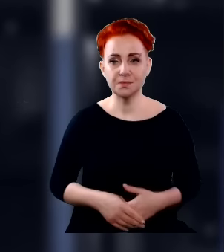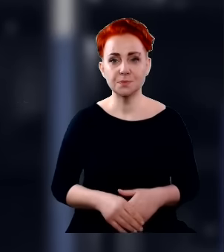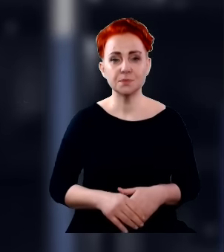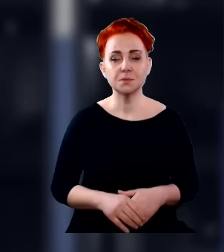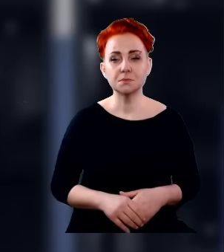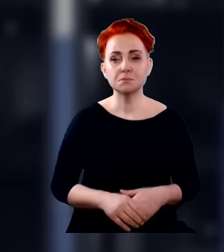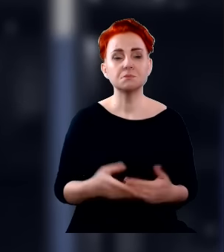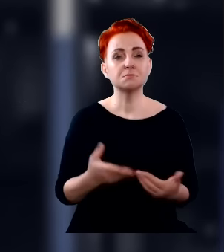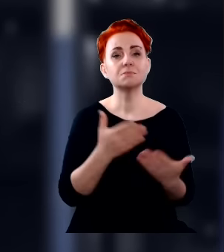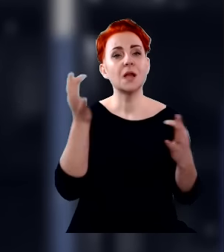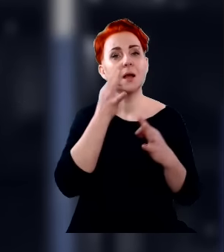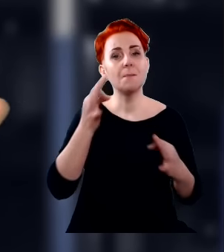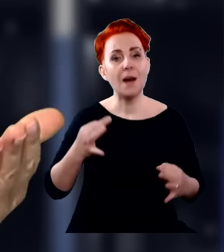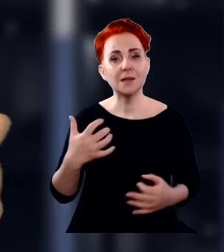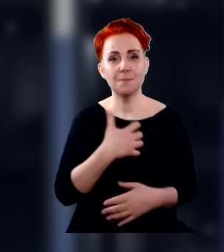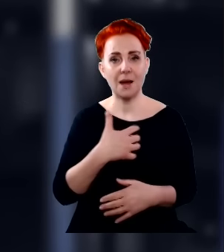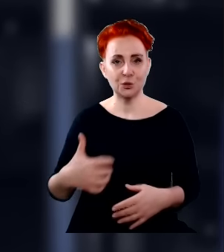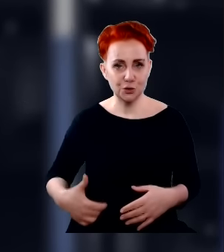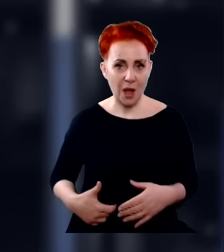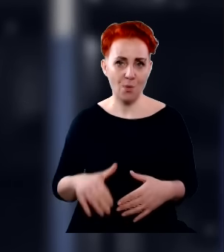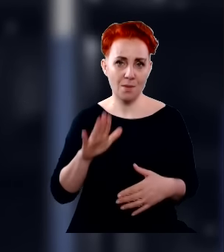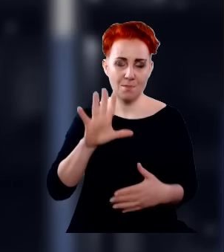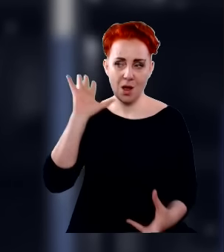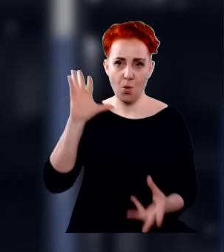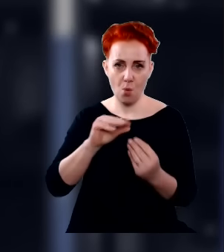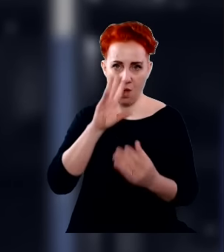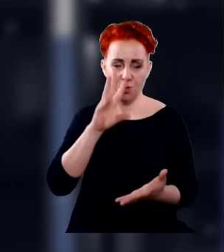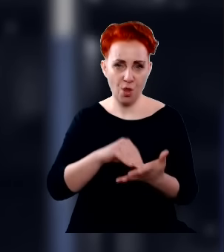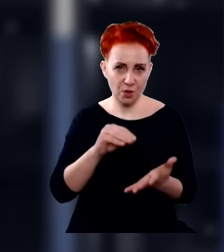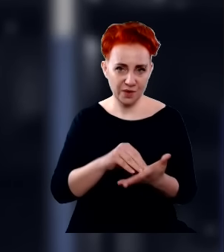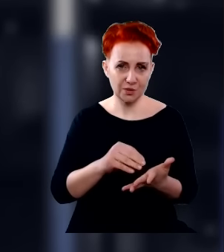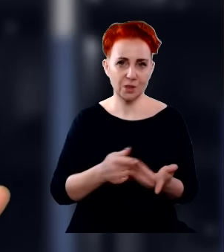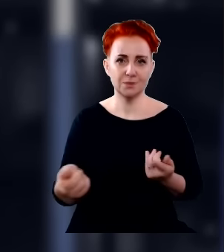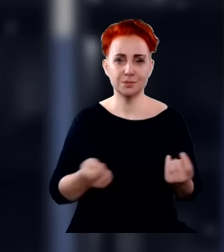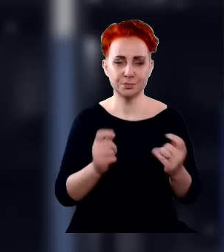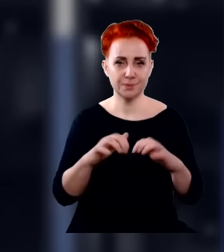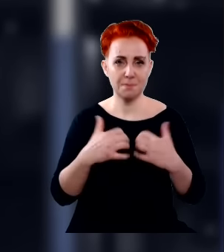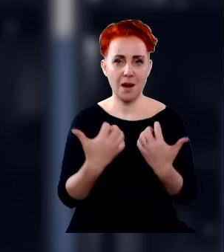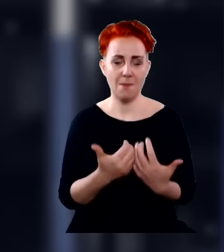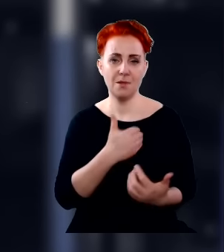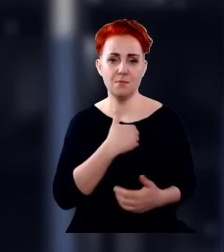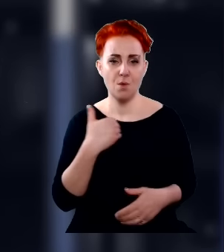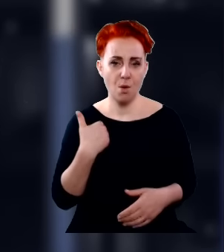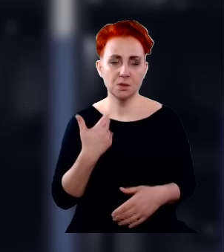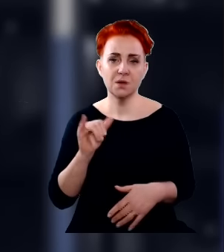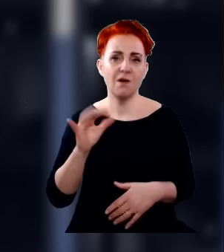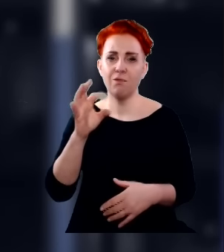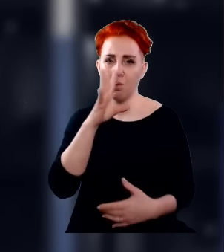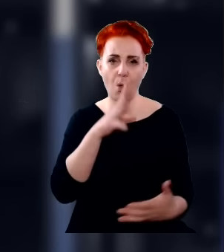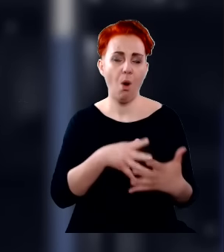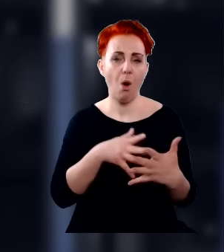Jak pani marszałek, no mając też to doświadczenie kierowania polskim parlamentem, ocenia te